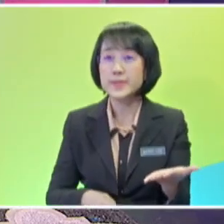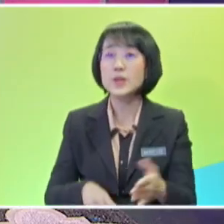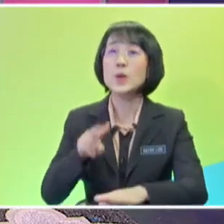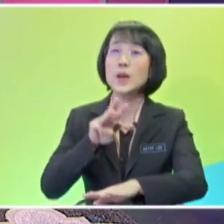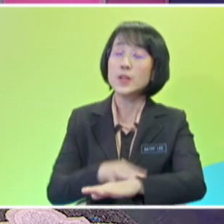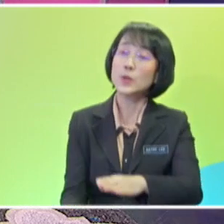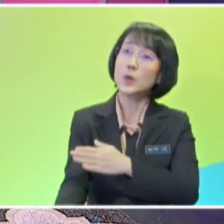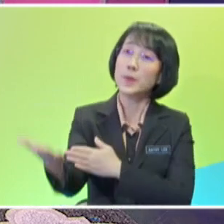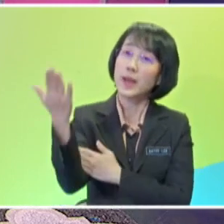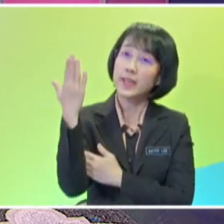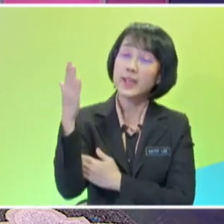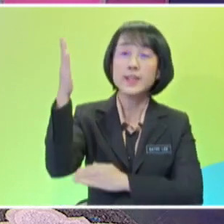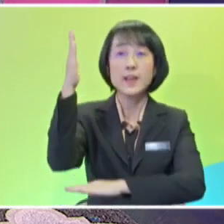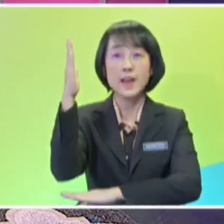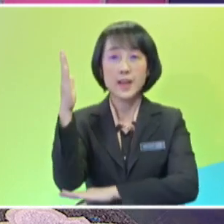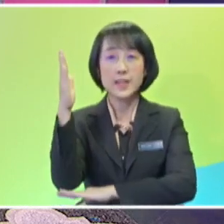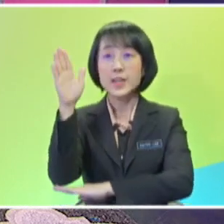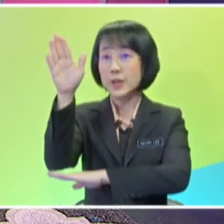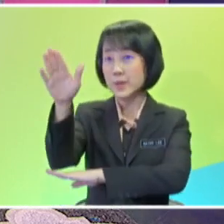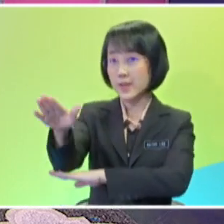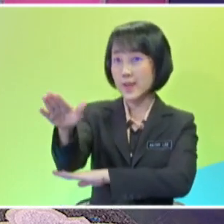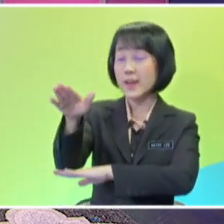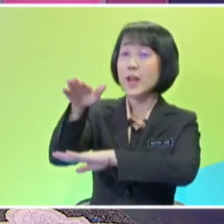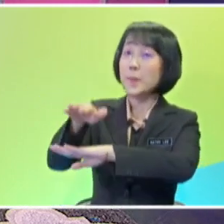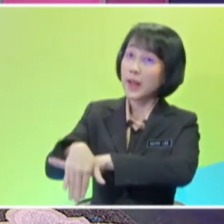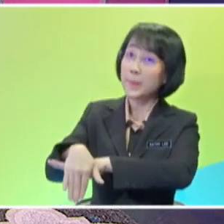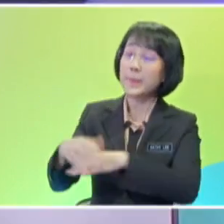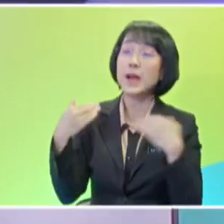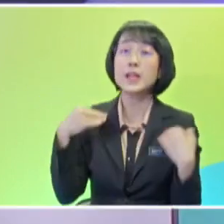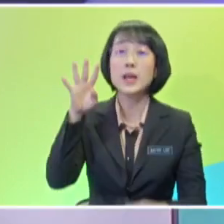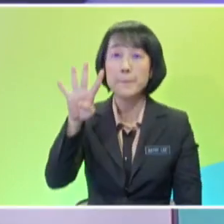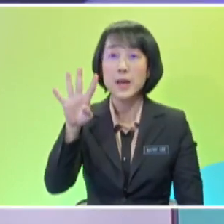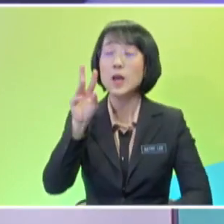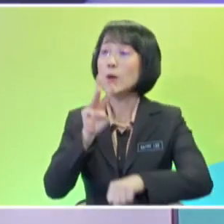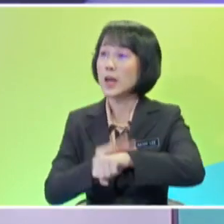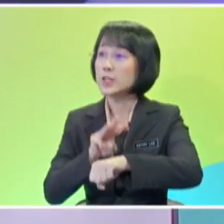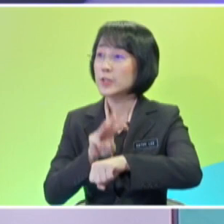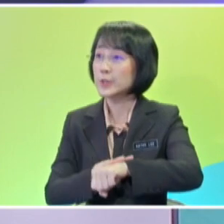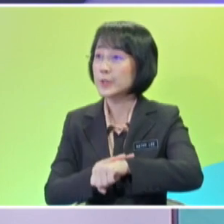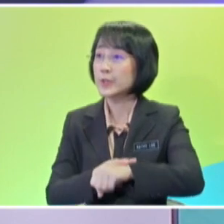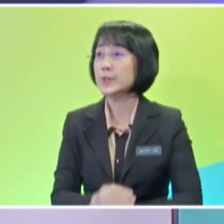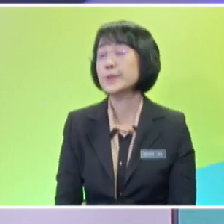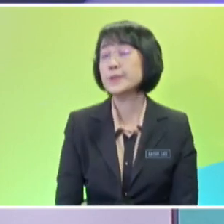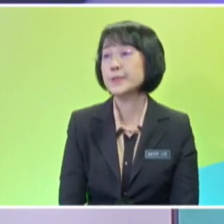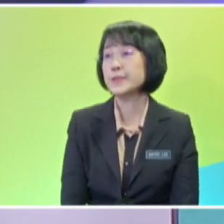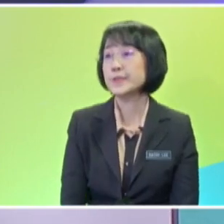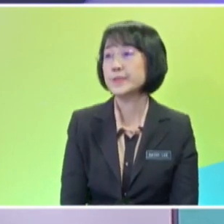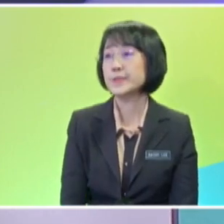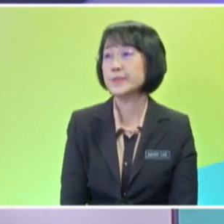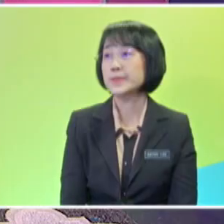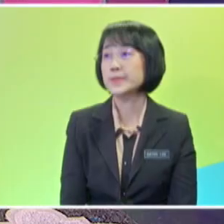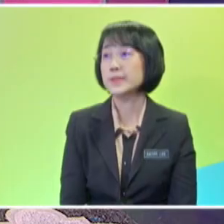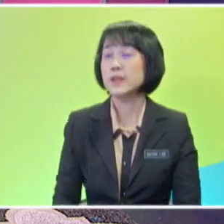dan malam ada empat waktu Oke selepas tuh kalau anak panah nih tunjuk contoh waktu